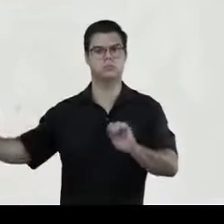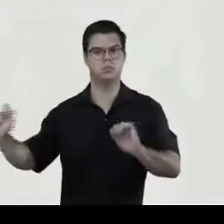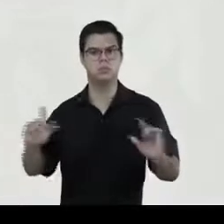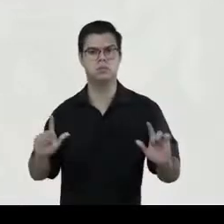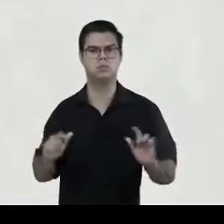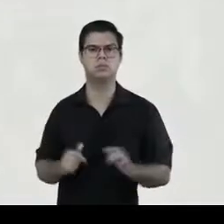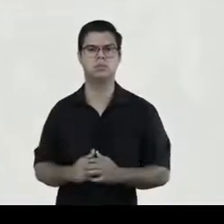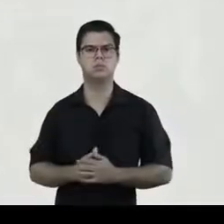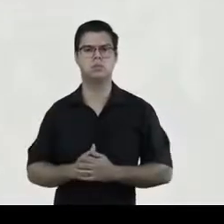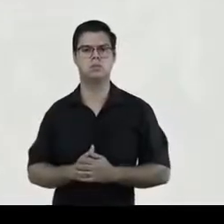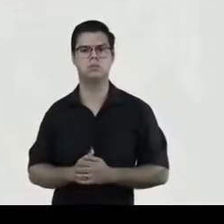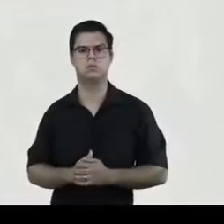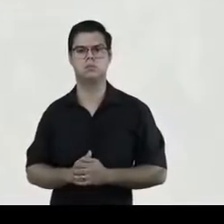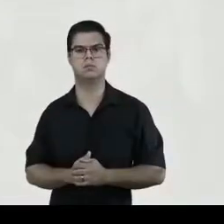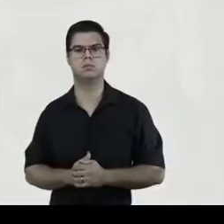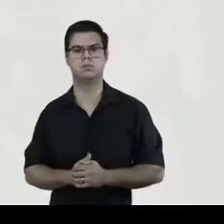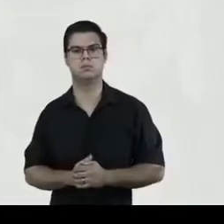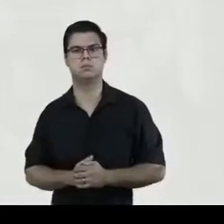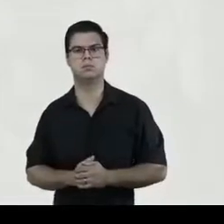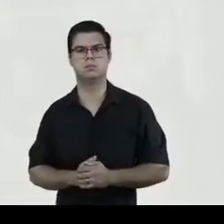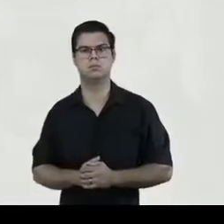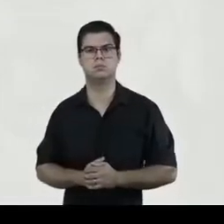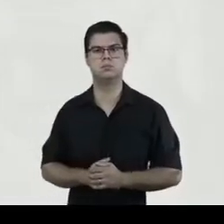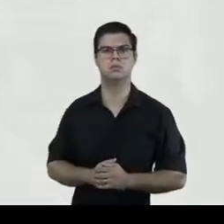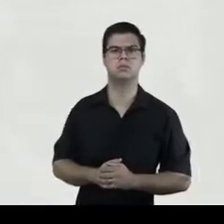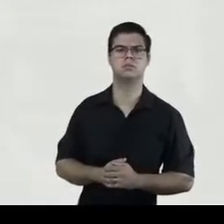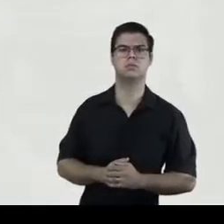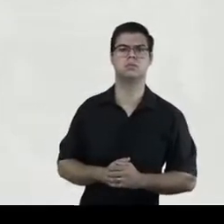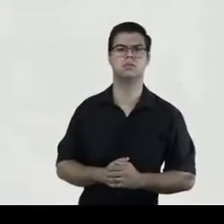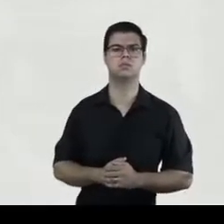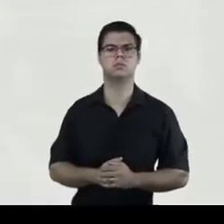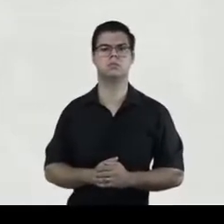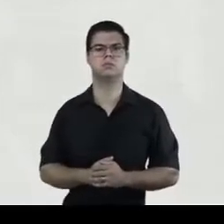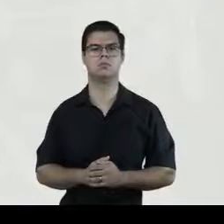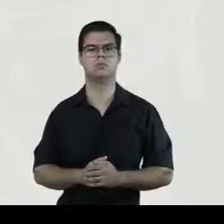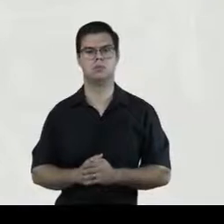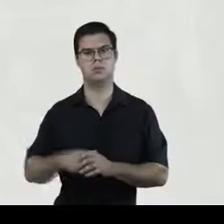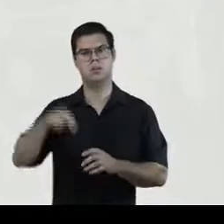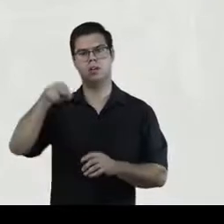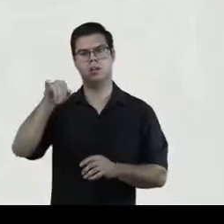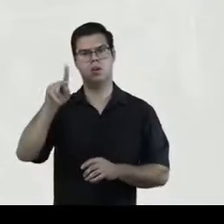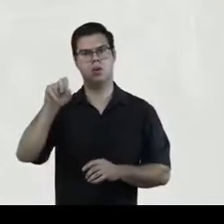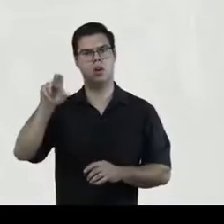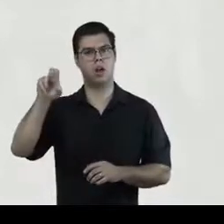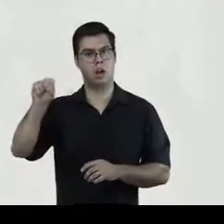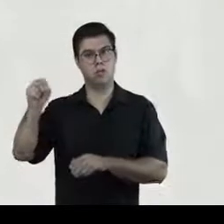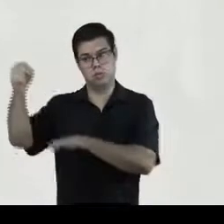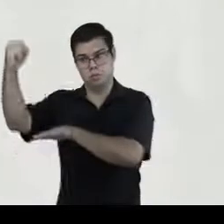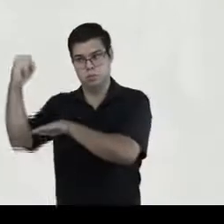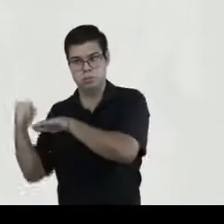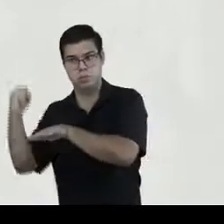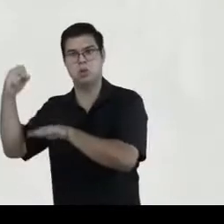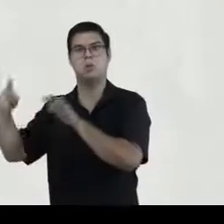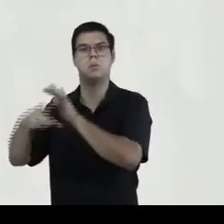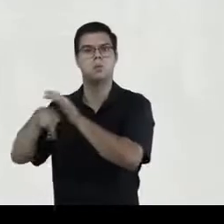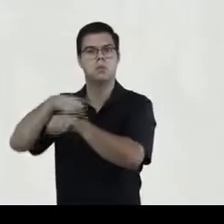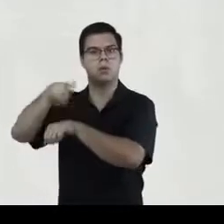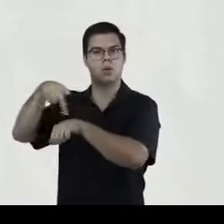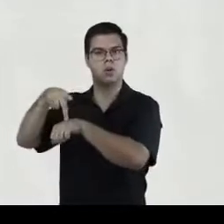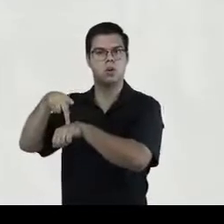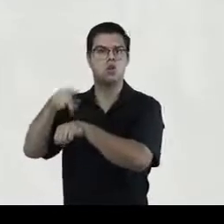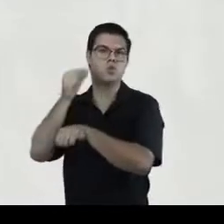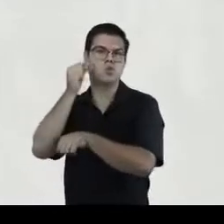Voilà. Nicolas Gandeau, est un fondeur de caractère suisse, qui s'est installé à Paris dans les années 1740, où il a